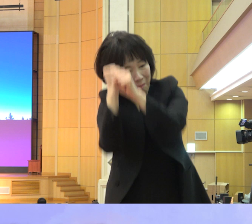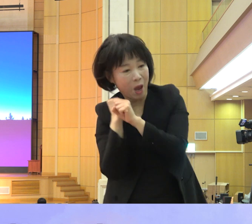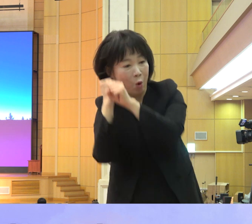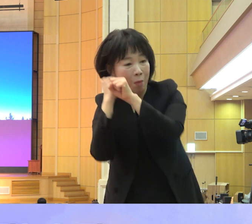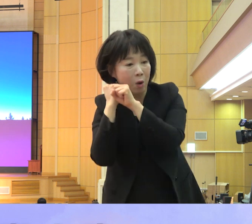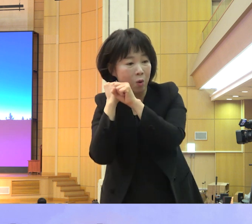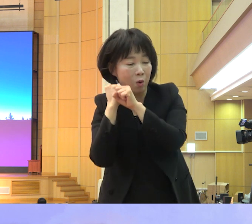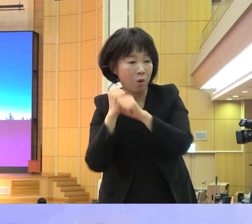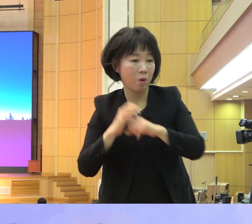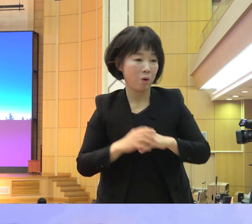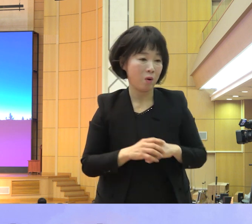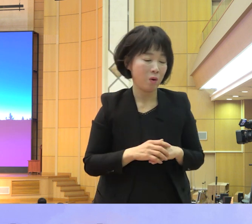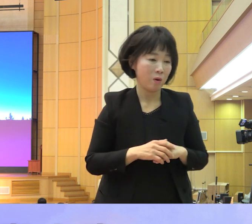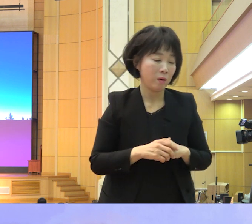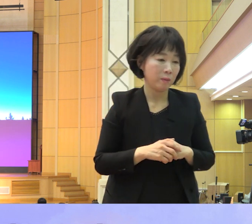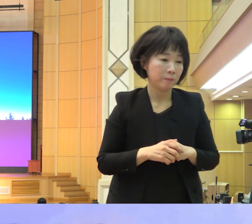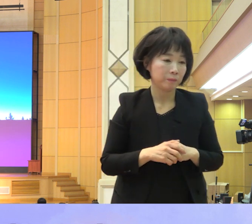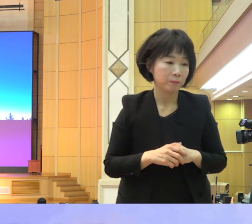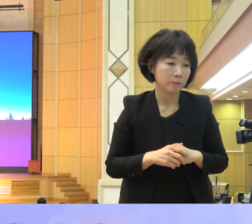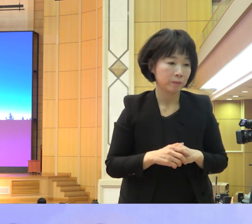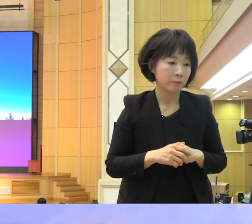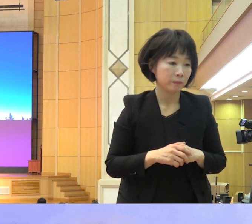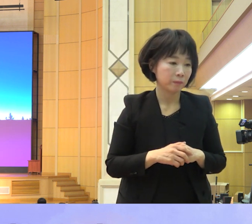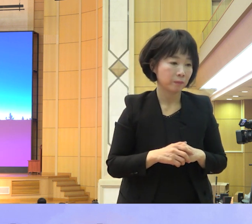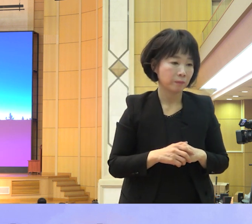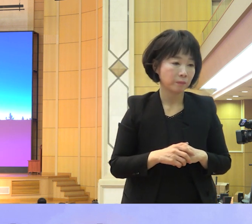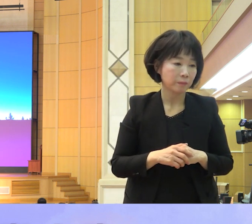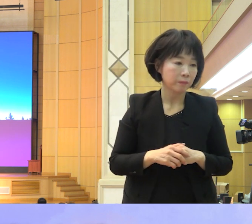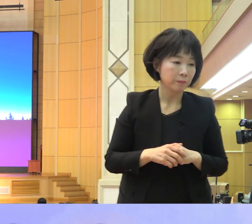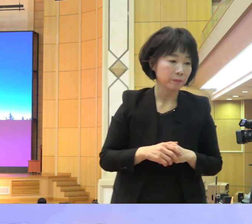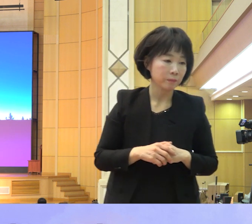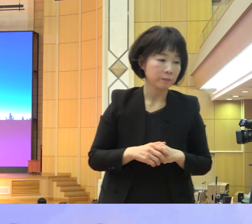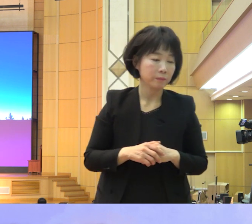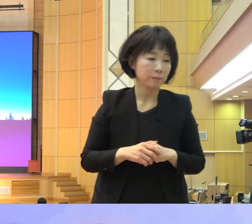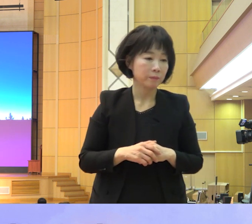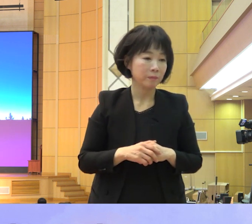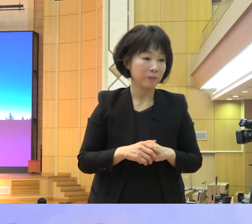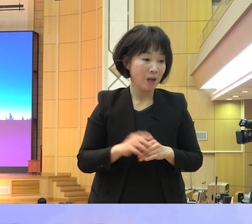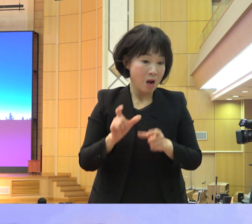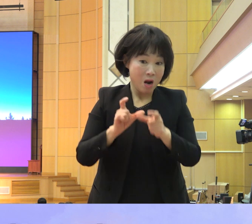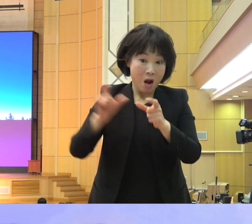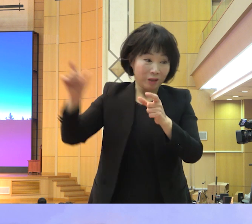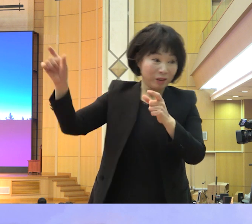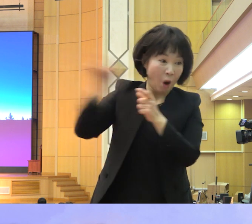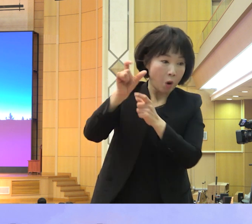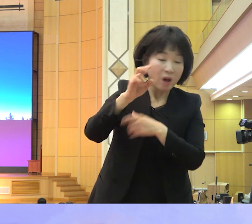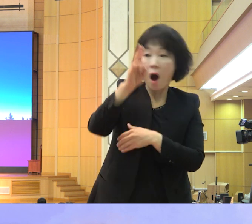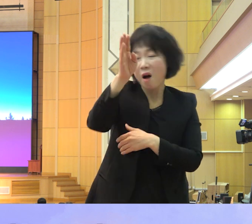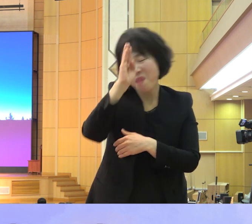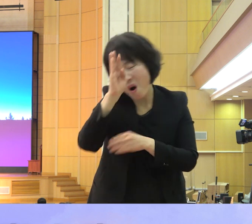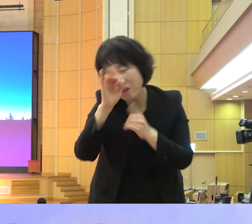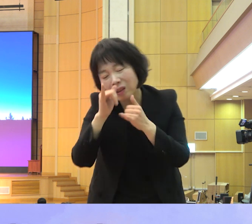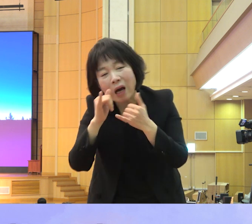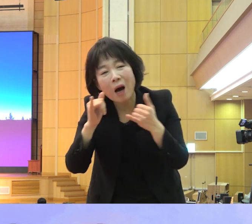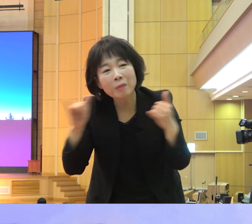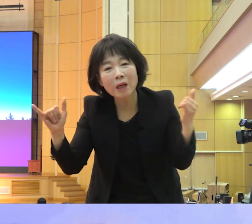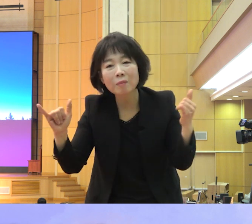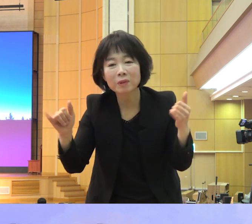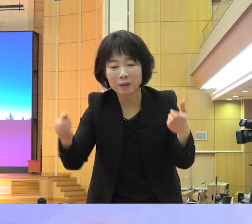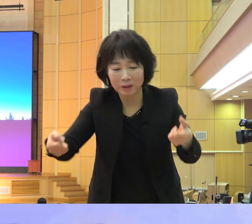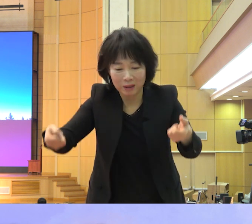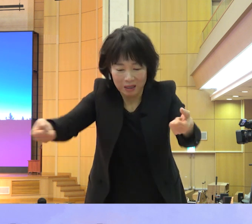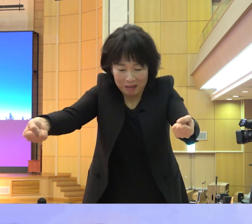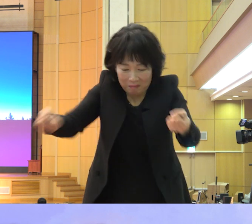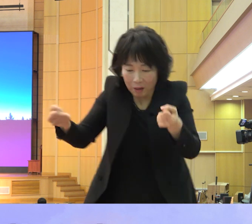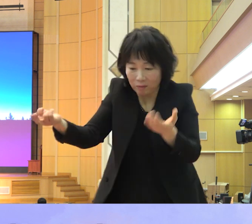뭐 너무 흔할 정도로 많은 역사가 나타난 것이고, 심지어는 병든 사람을